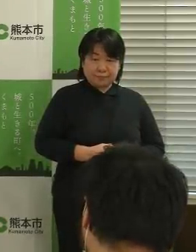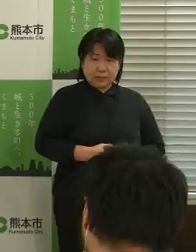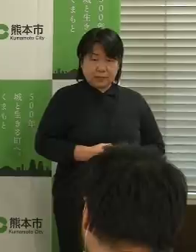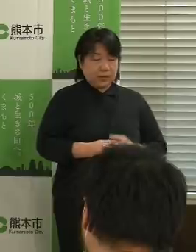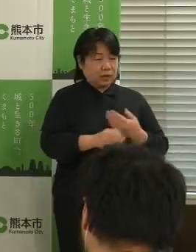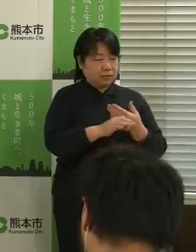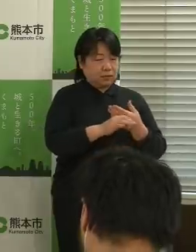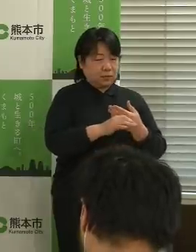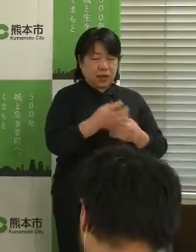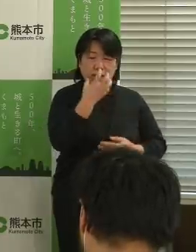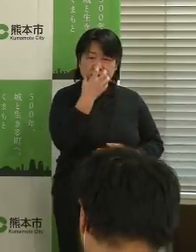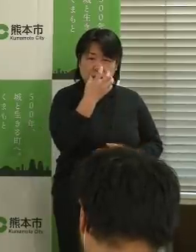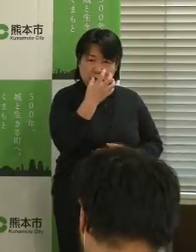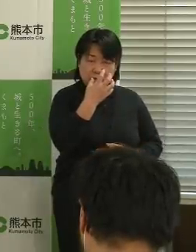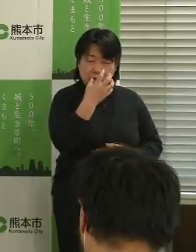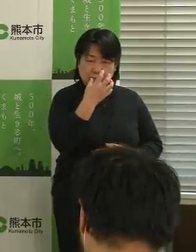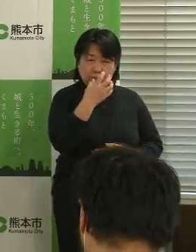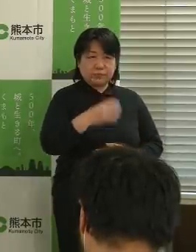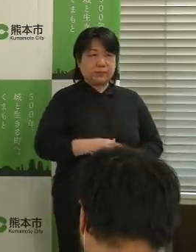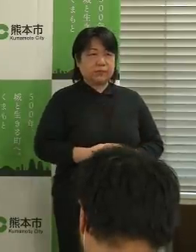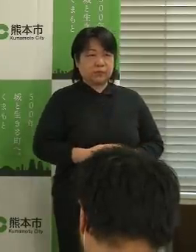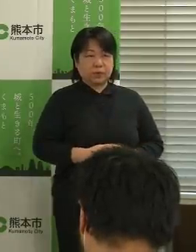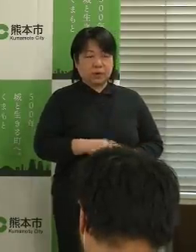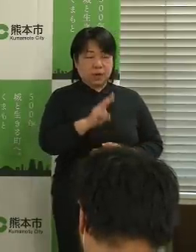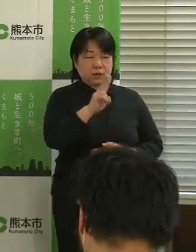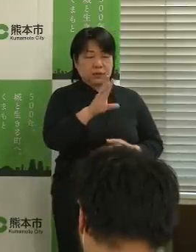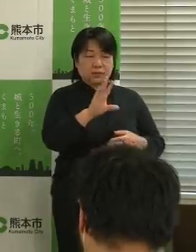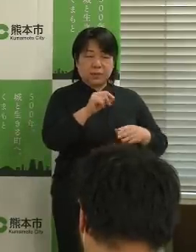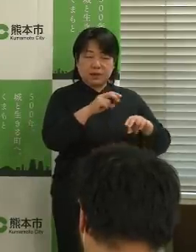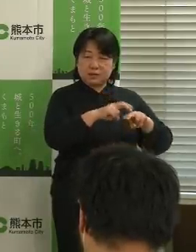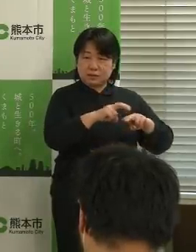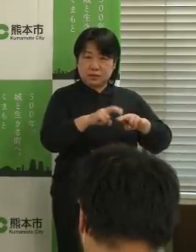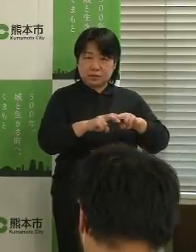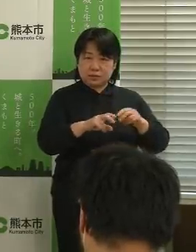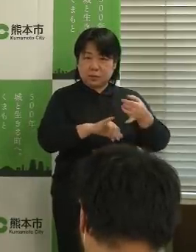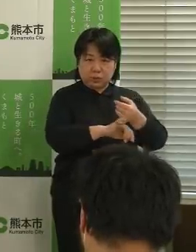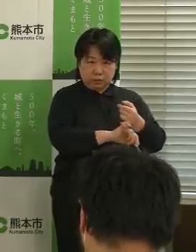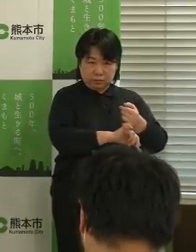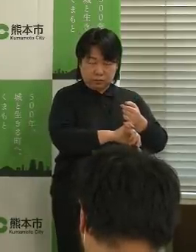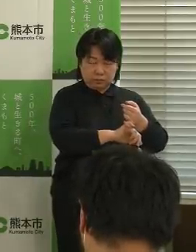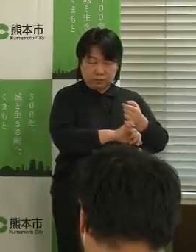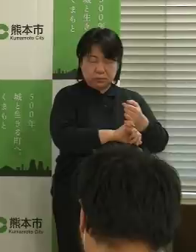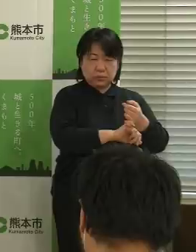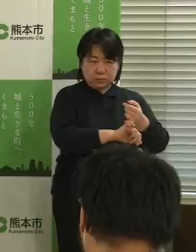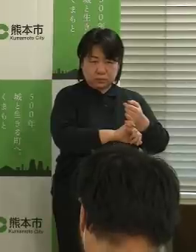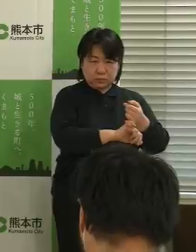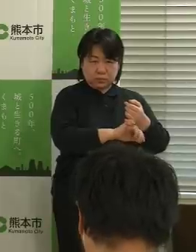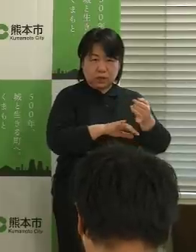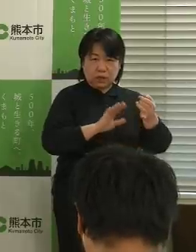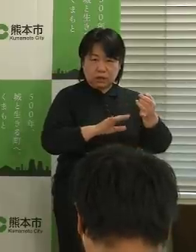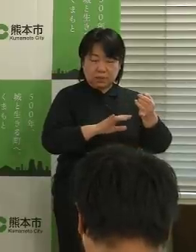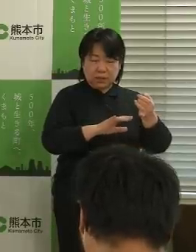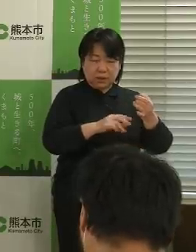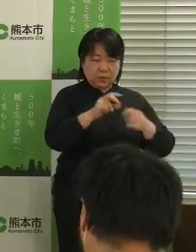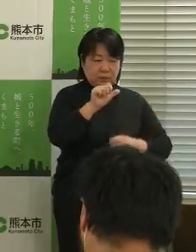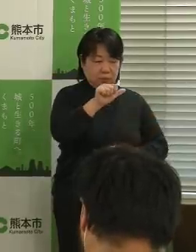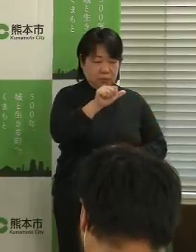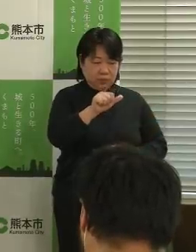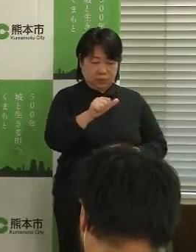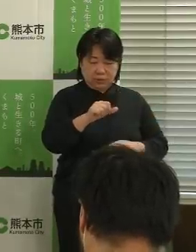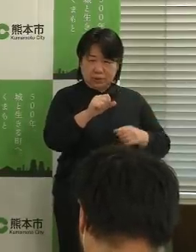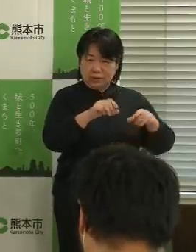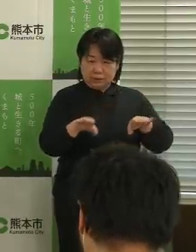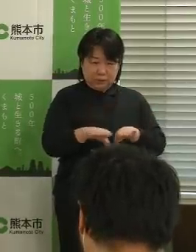例えば JR の新幹線で言えば2万人ということで、予約が入っているということであればですね、この期間中でありますけれども